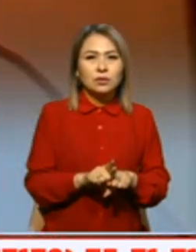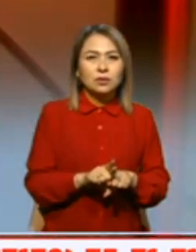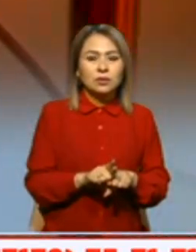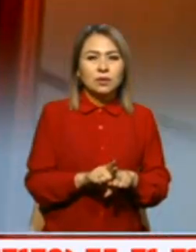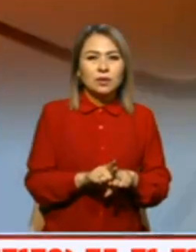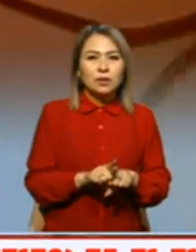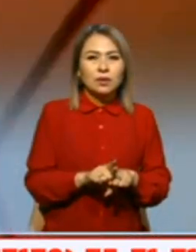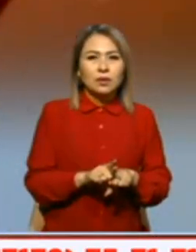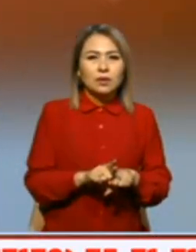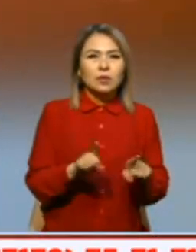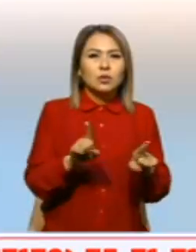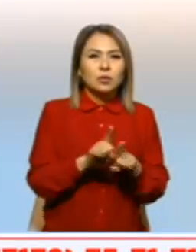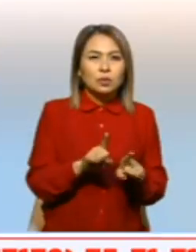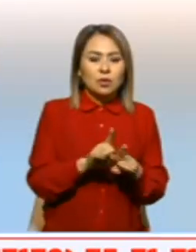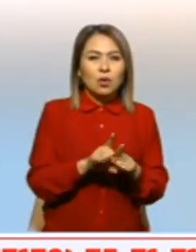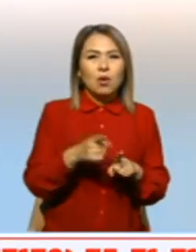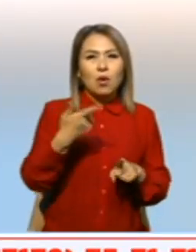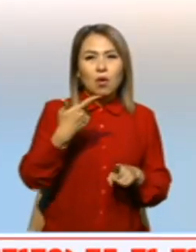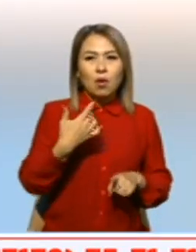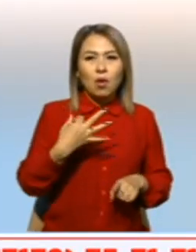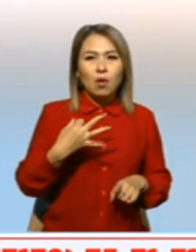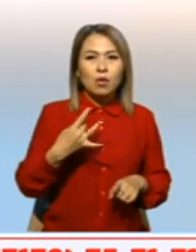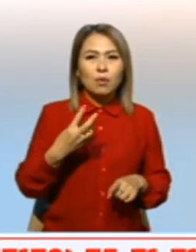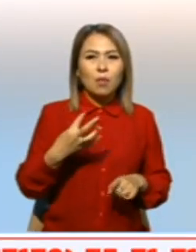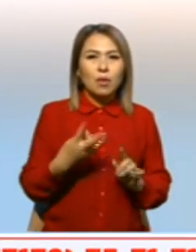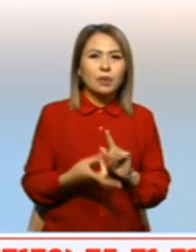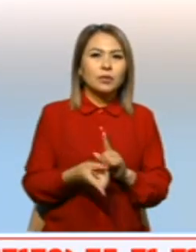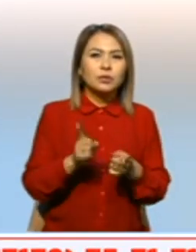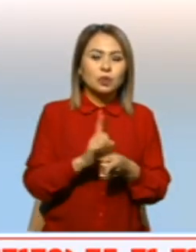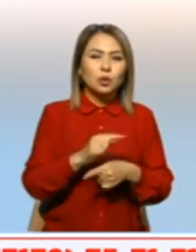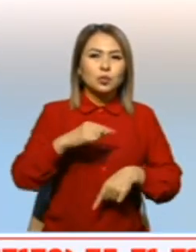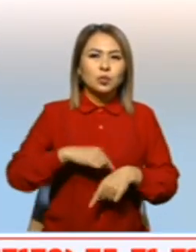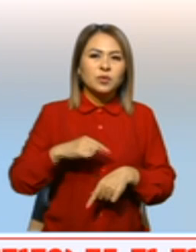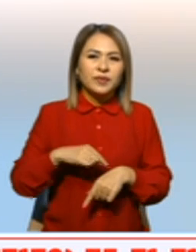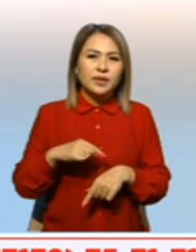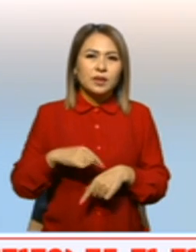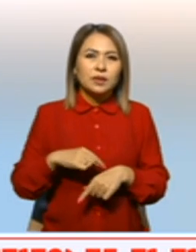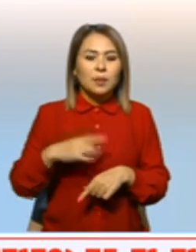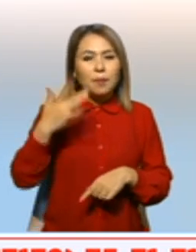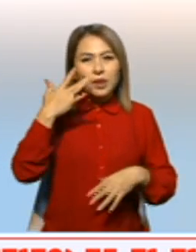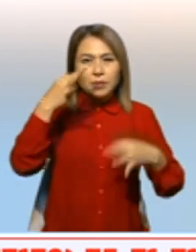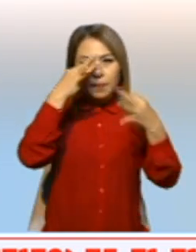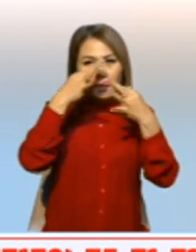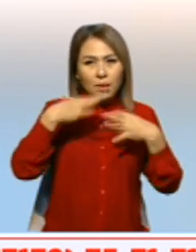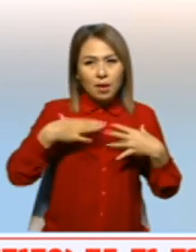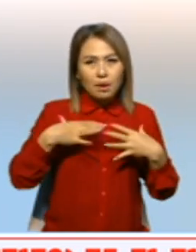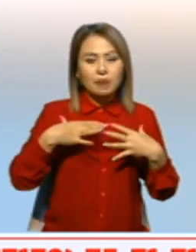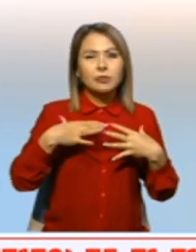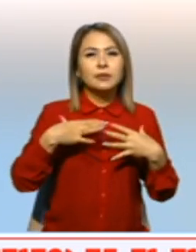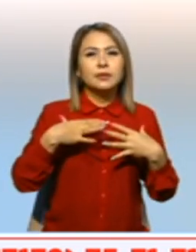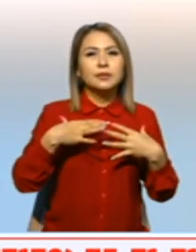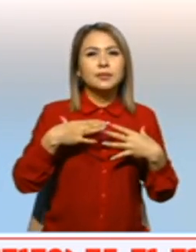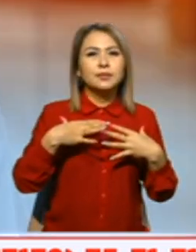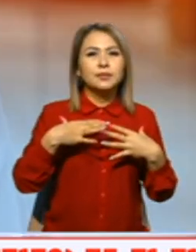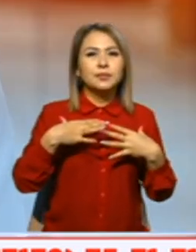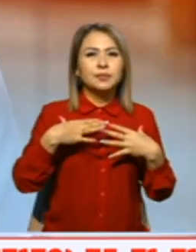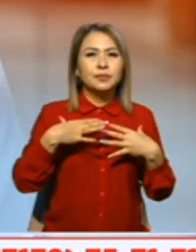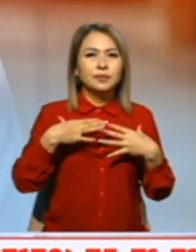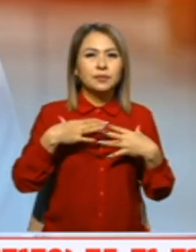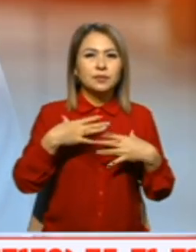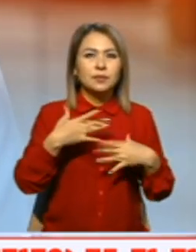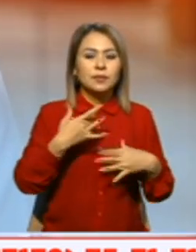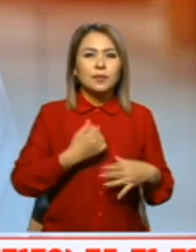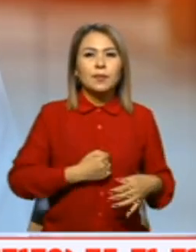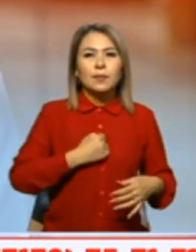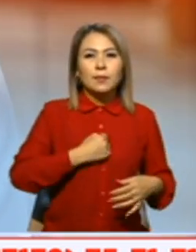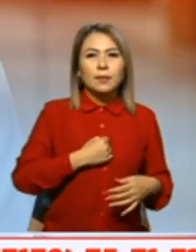ғой. Бұл да жа гормональдық өзгеріске байланысты өте сезімтал болады, жылап қалады дегенде, я ашуланшақ болады. Жүрек